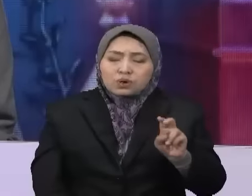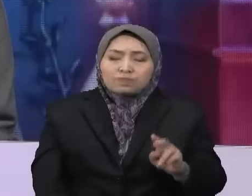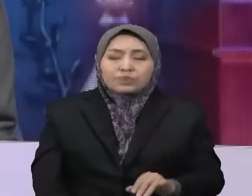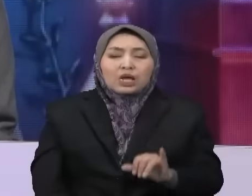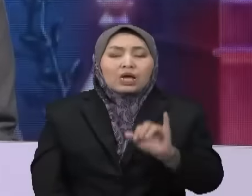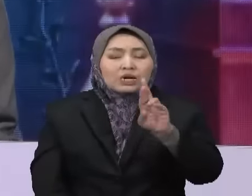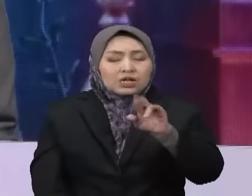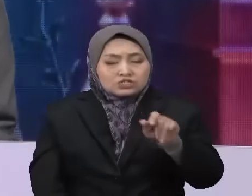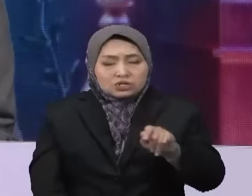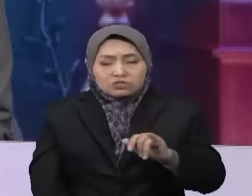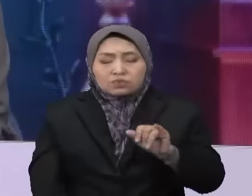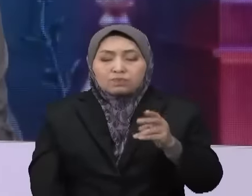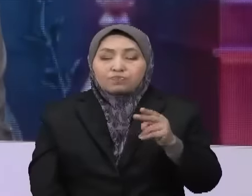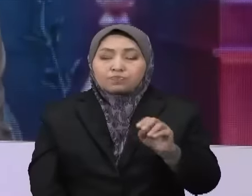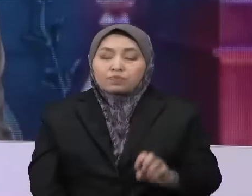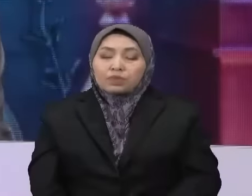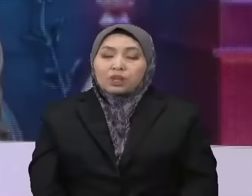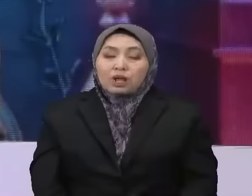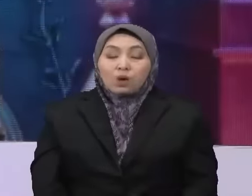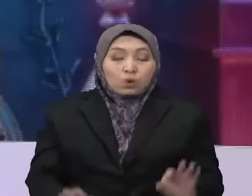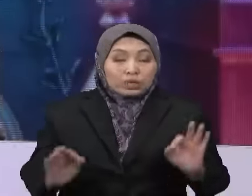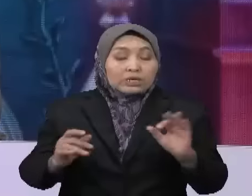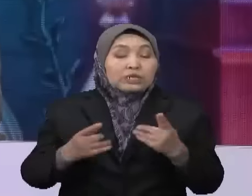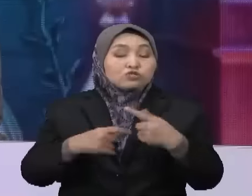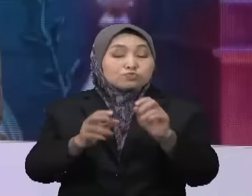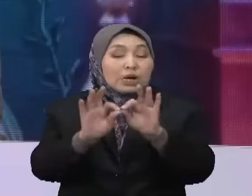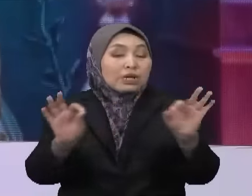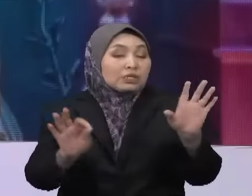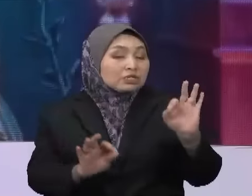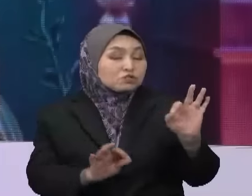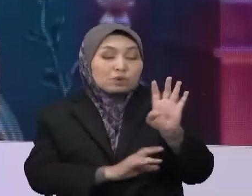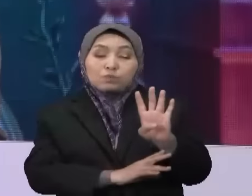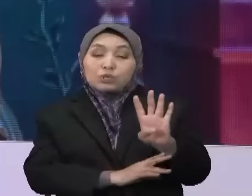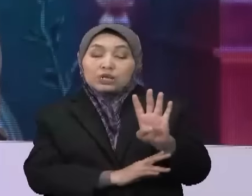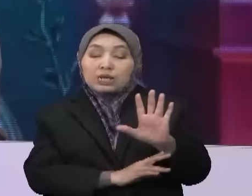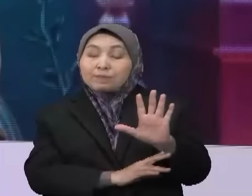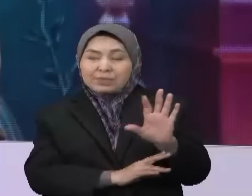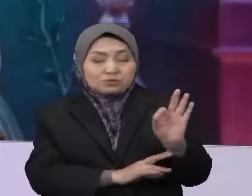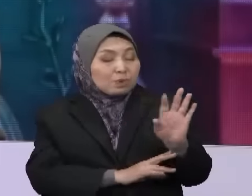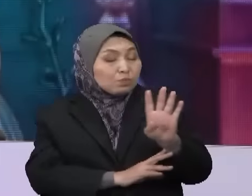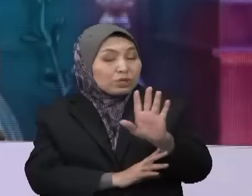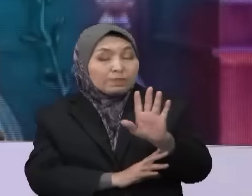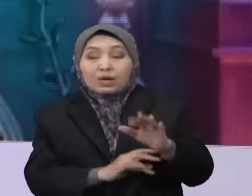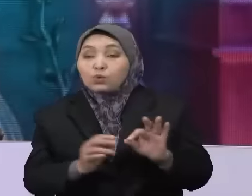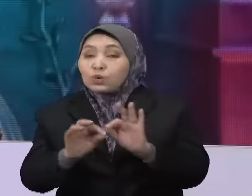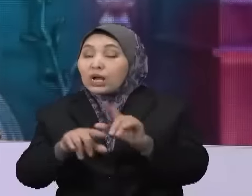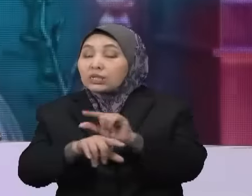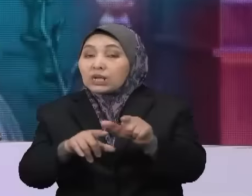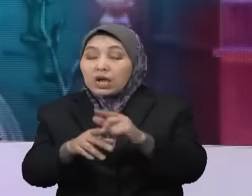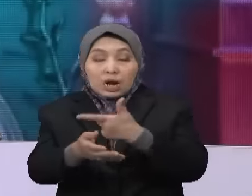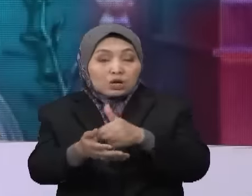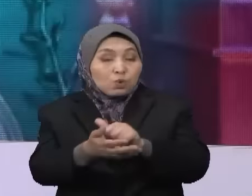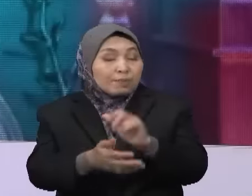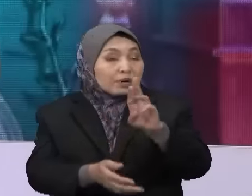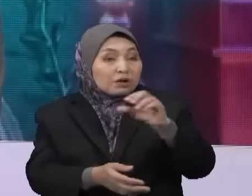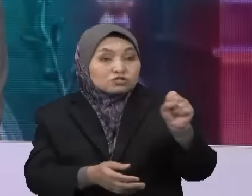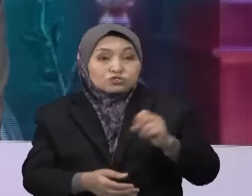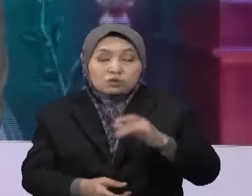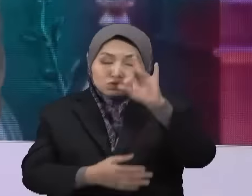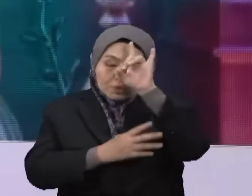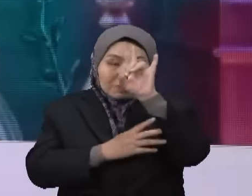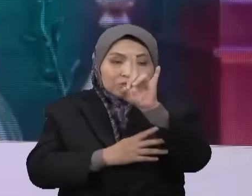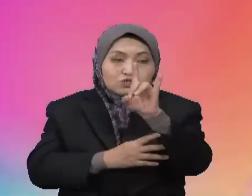Rijis. Aywa. Alhamdulillah. Mari kita cuba ayat yang ke-95 menggunakan taranum ras. A'udzubillahi minasyaitanirrajim.